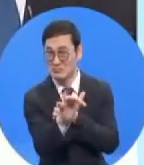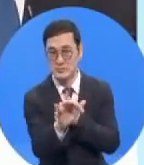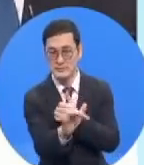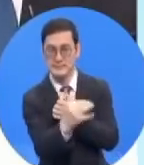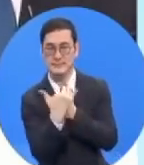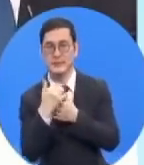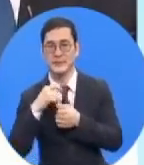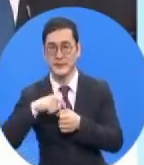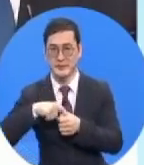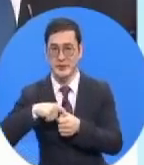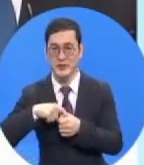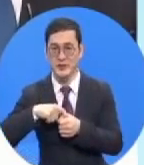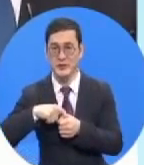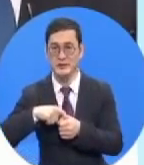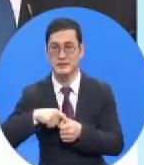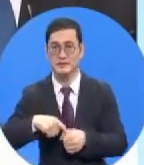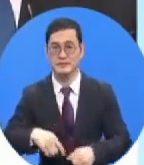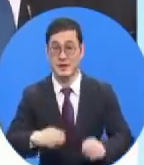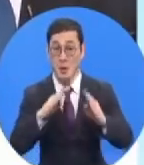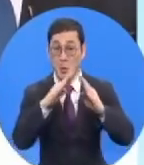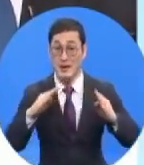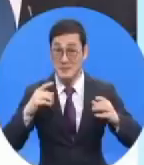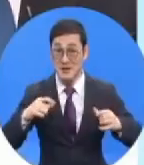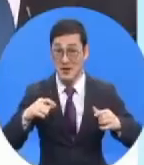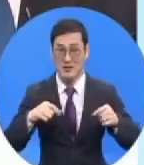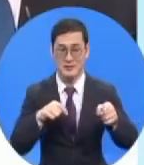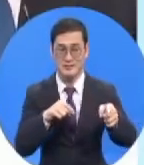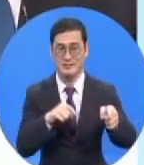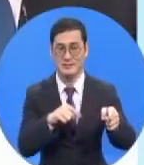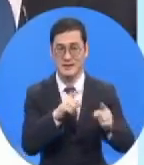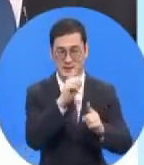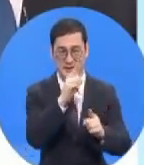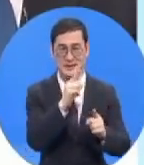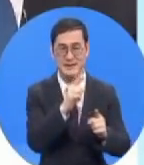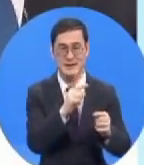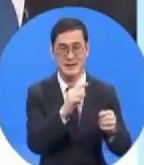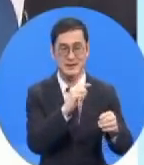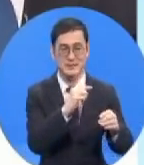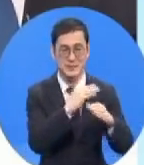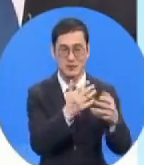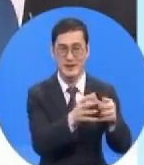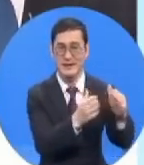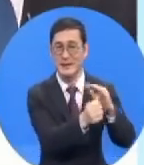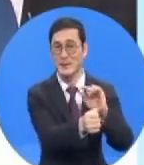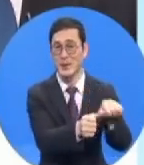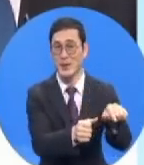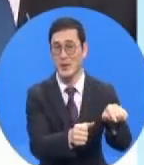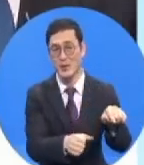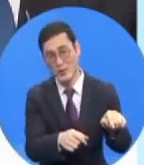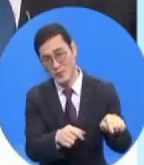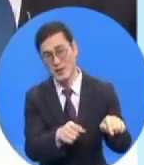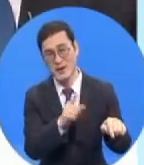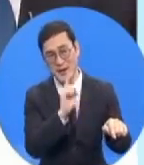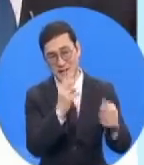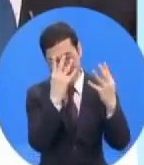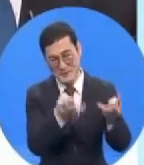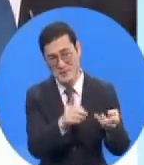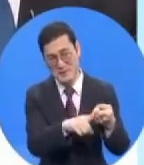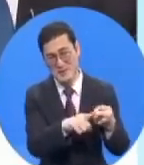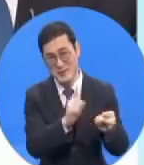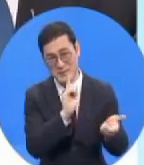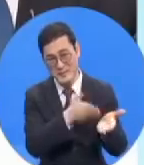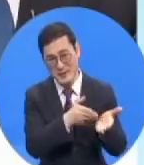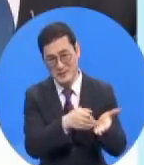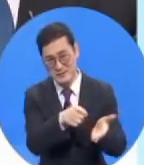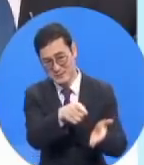출신이지 않습니까? 그래서 네. 호남에서 지지율이 좀 있었는데 이번 3년론 때문에 호남 지역에 상당히 의견들이 갈라지고 있는 상황이거든요. 네. 이런 상황이라고